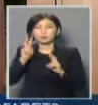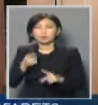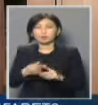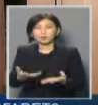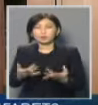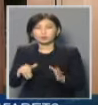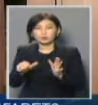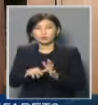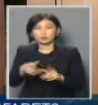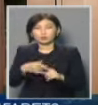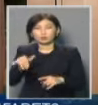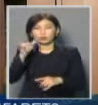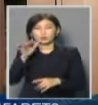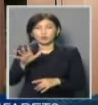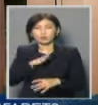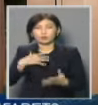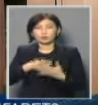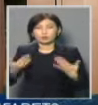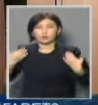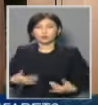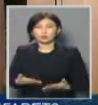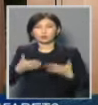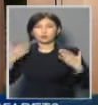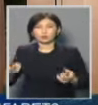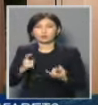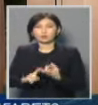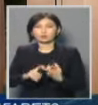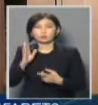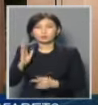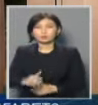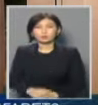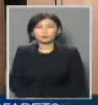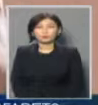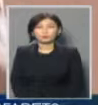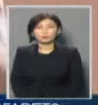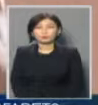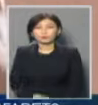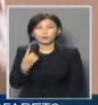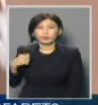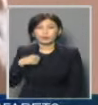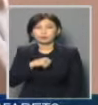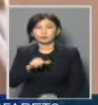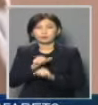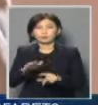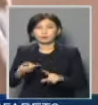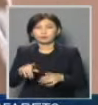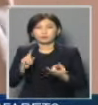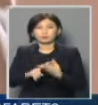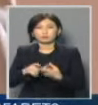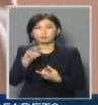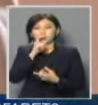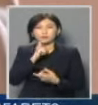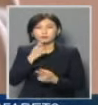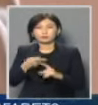потребляя электронную сигарету приводит свой организм к большой зависимости в будущем. Одно из самых распространенных заблуждений – это то,